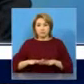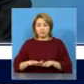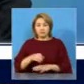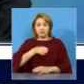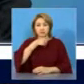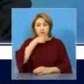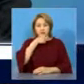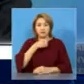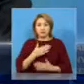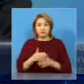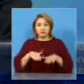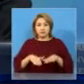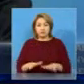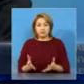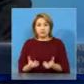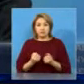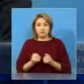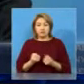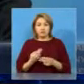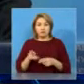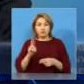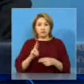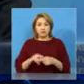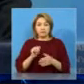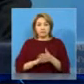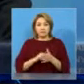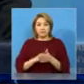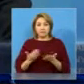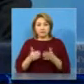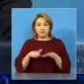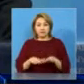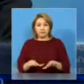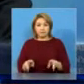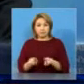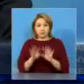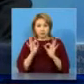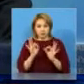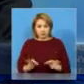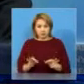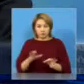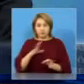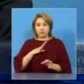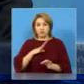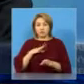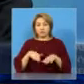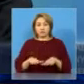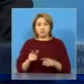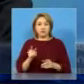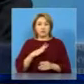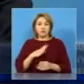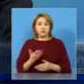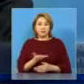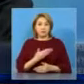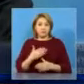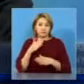ақсақалдар шешім қабылдап, осы мәселе осылай шешілсе, осылай дұрыс болады ғой деп шешім қабылдаса, біз